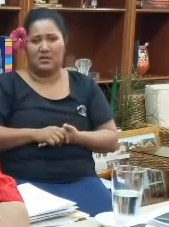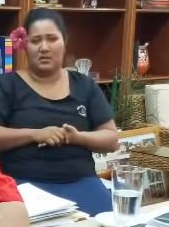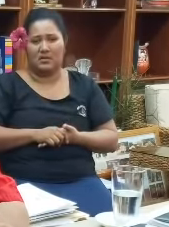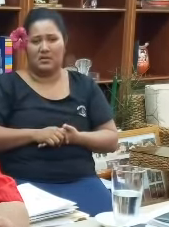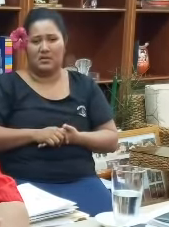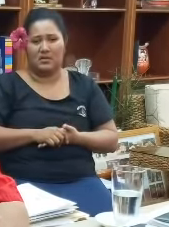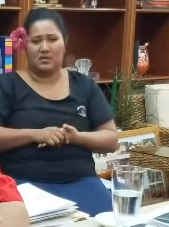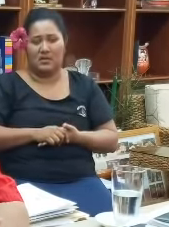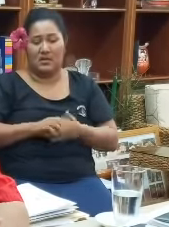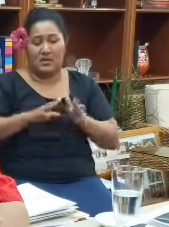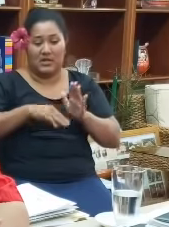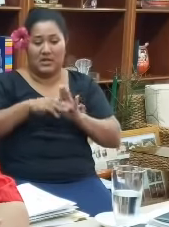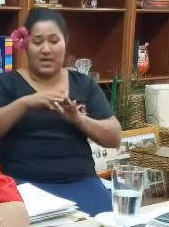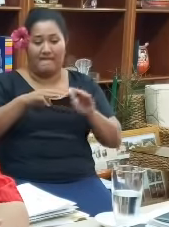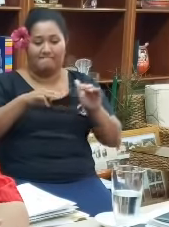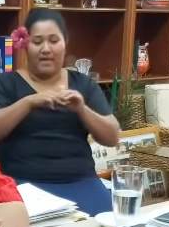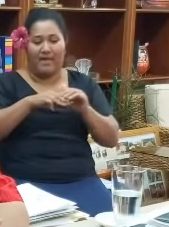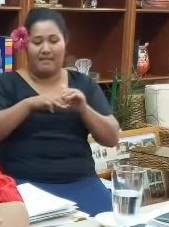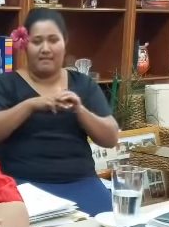fertupe asia